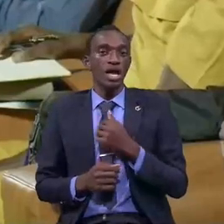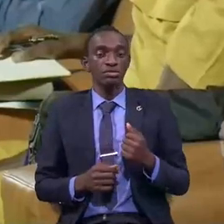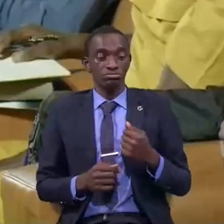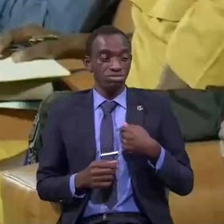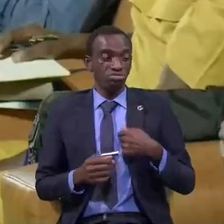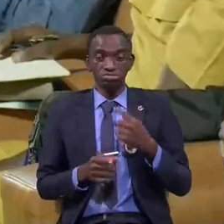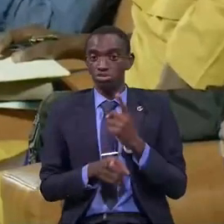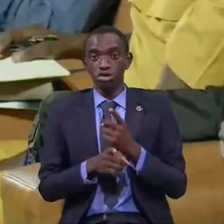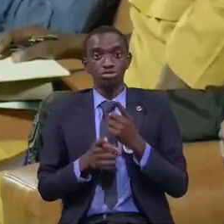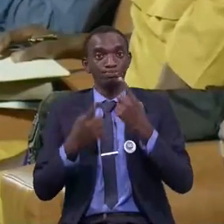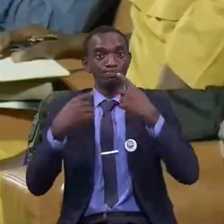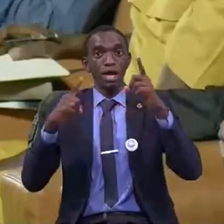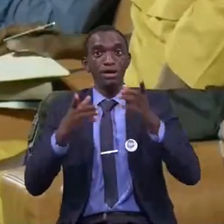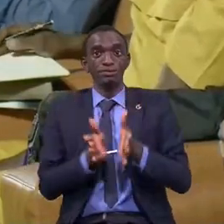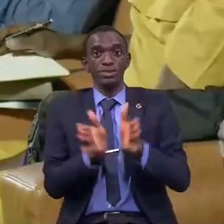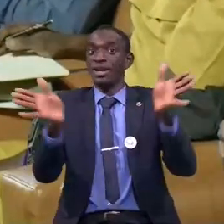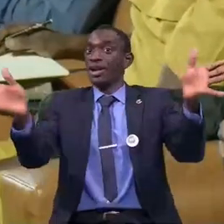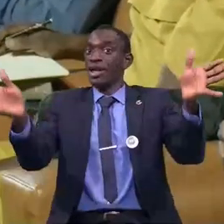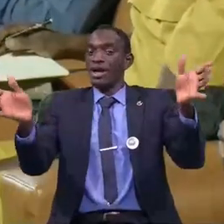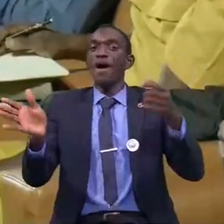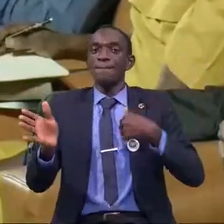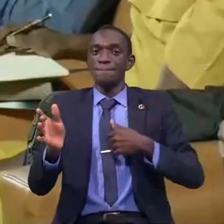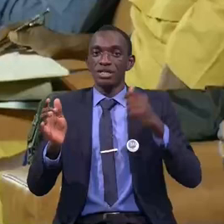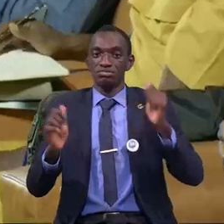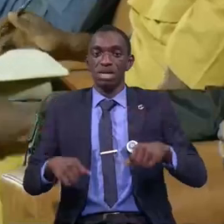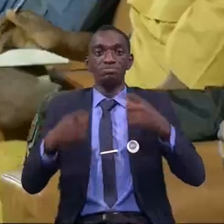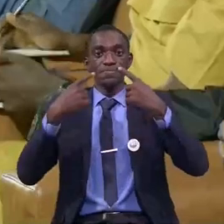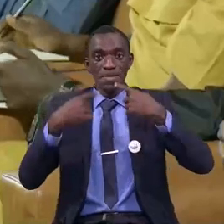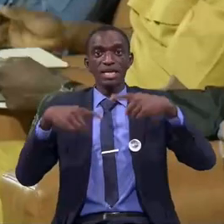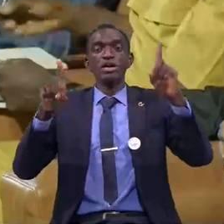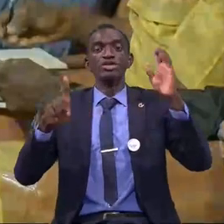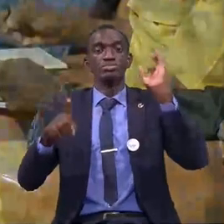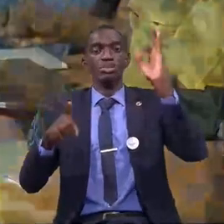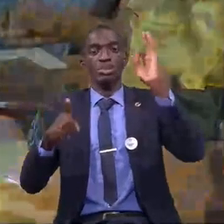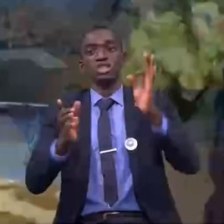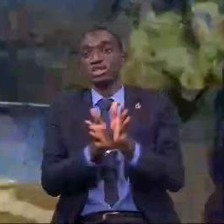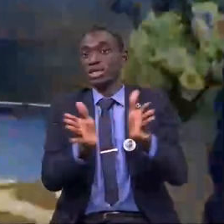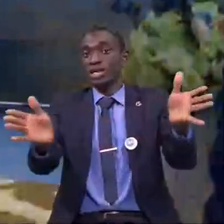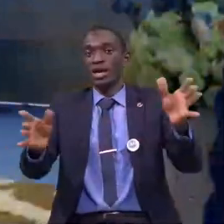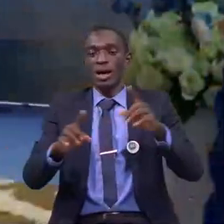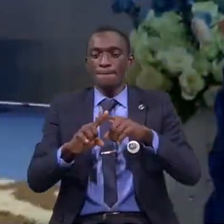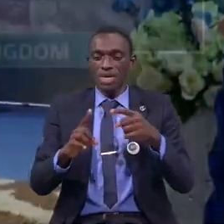Je peux parler de façon générale. Je peux annoncer de façon générale.